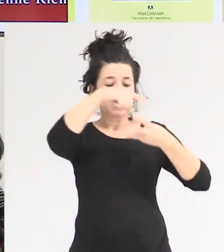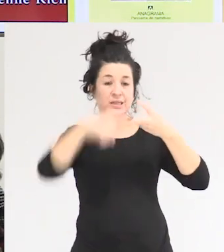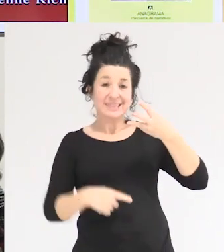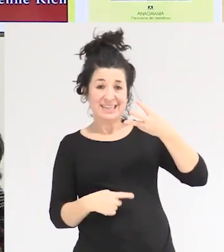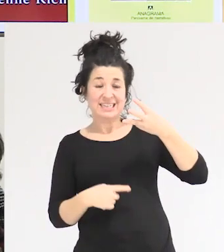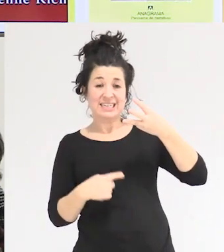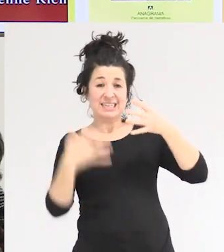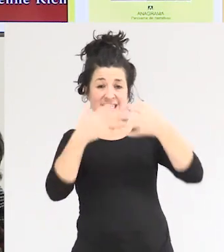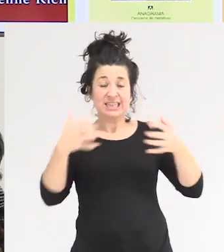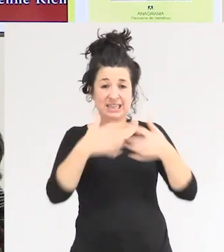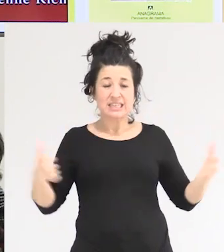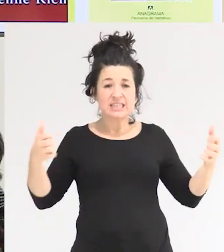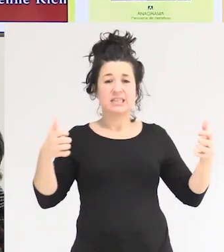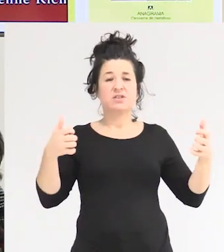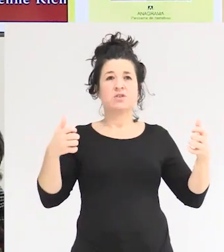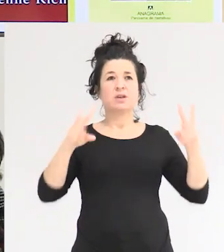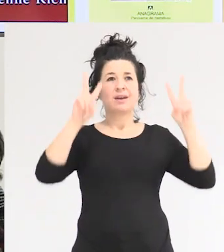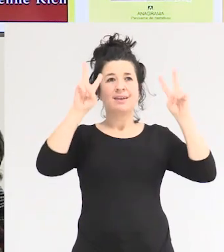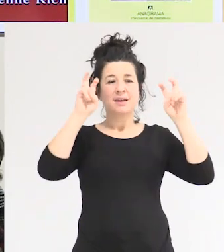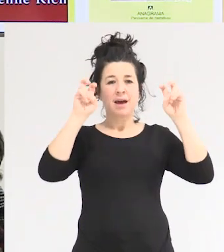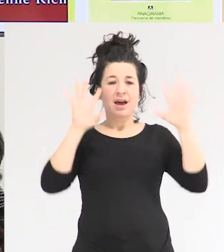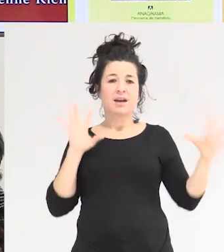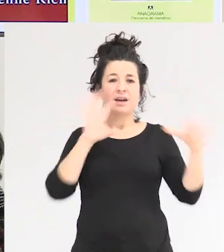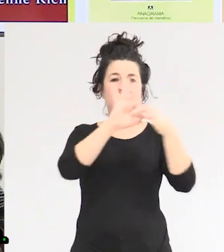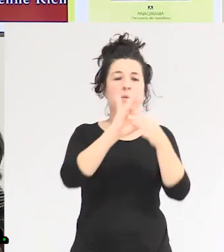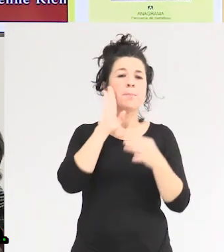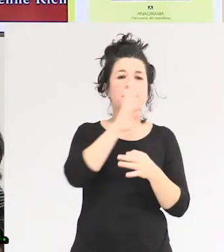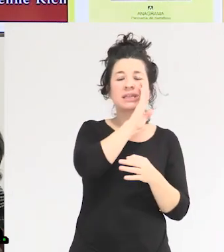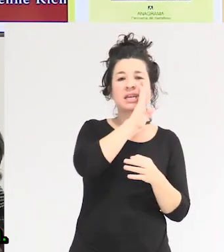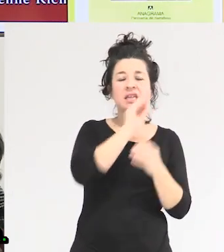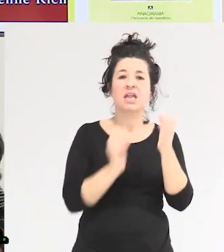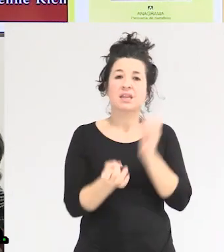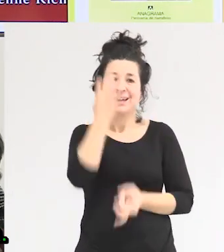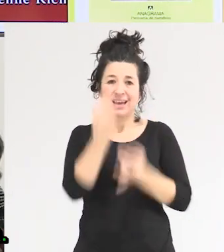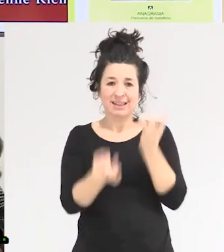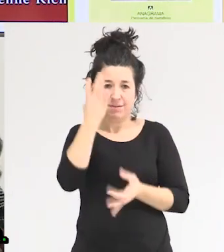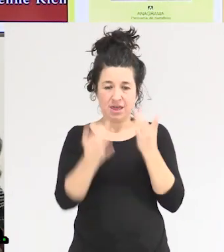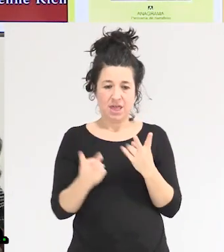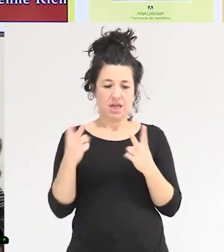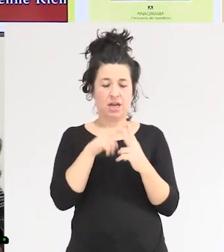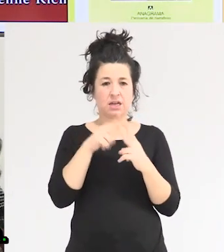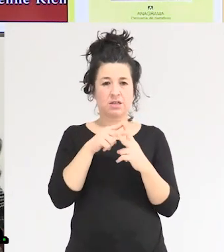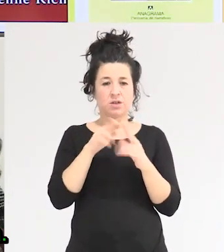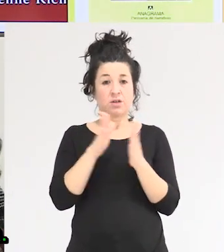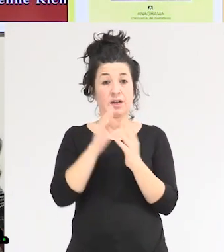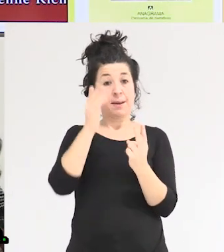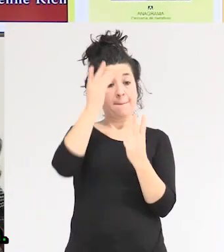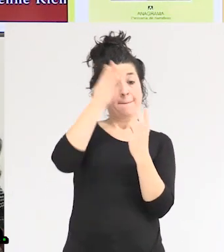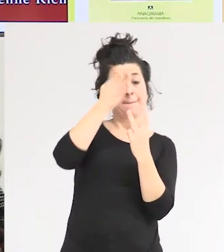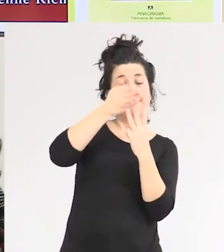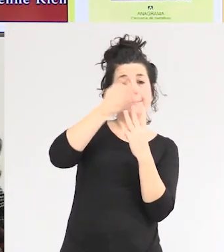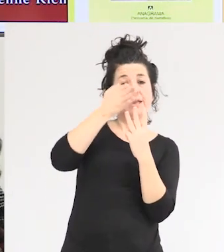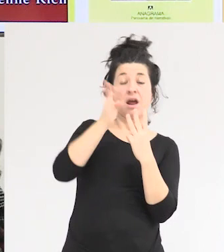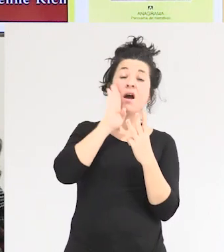bakarrik, amatasuna eta sorkuntzari buruz aritzen direnak, ez? Erdian daukazuena da, lehen aipatu dudana, Adrien